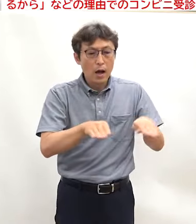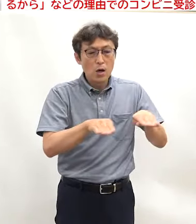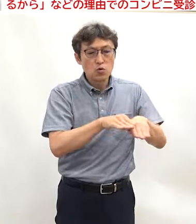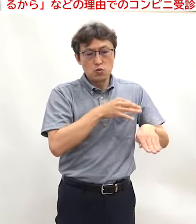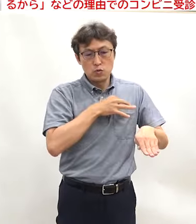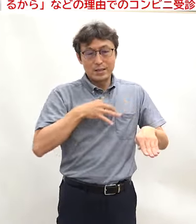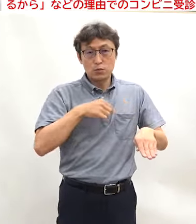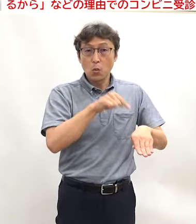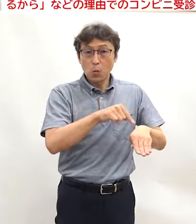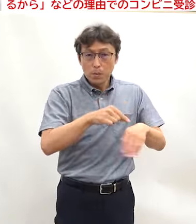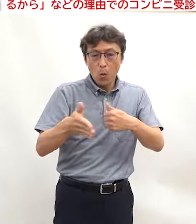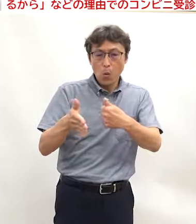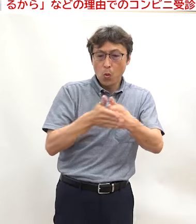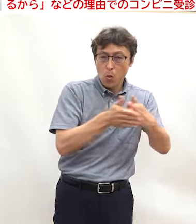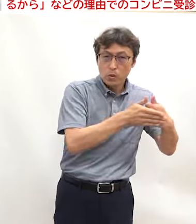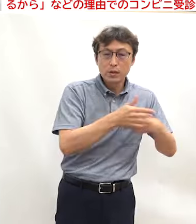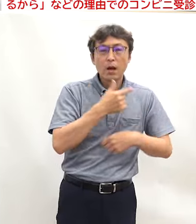で、この、